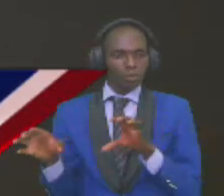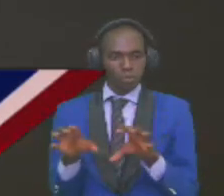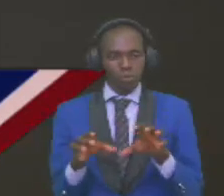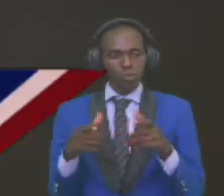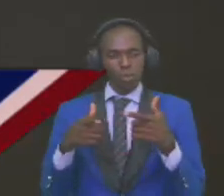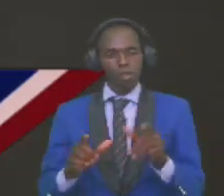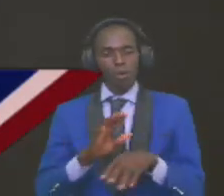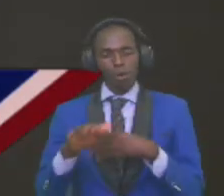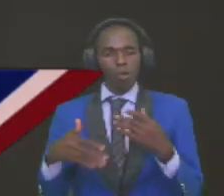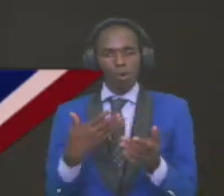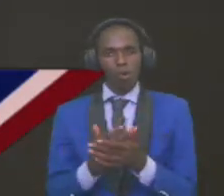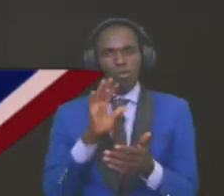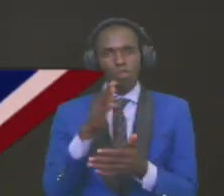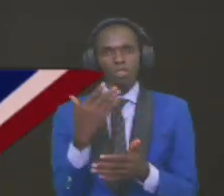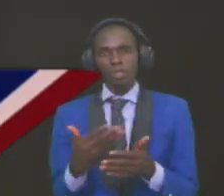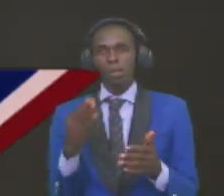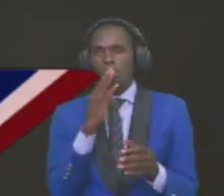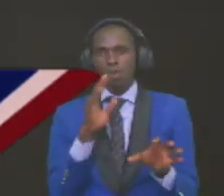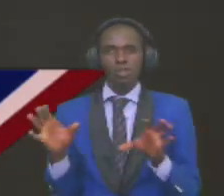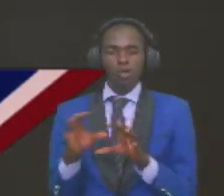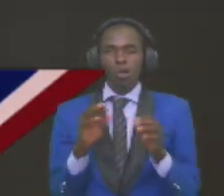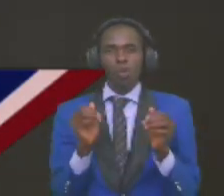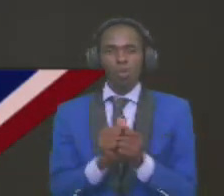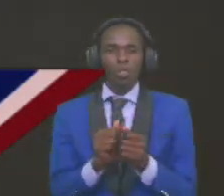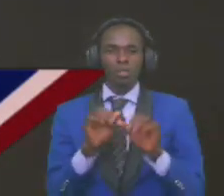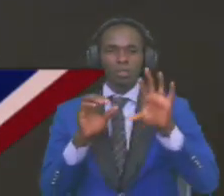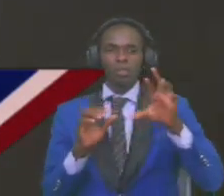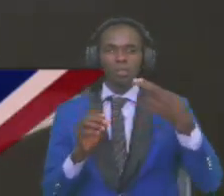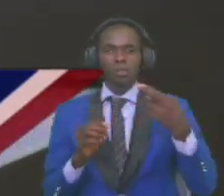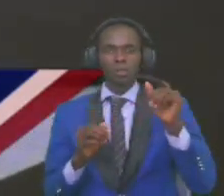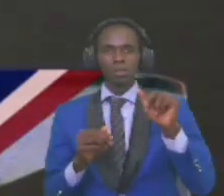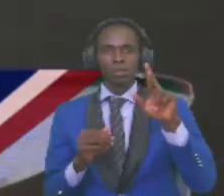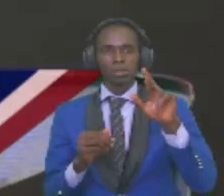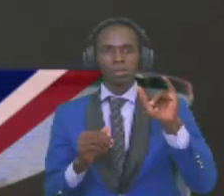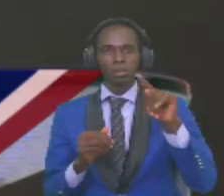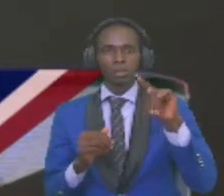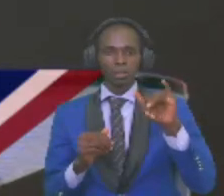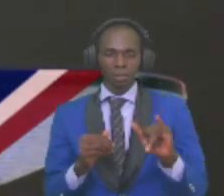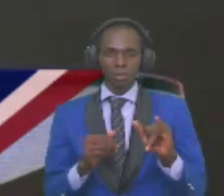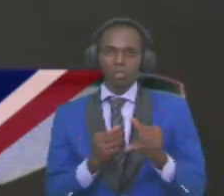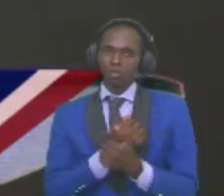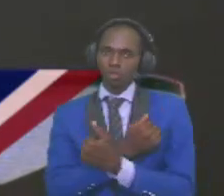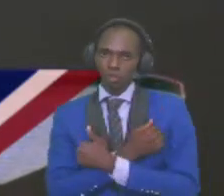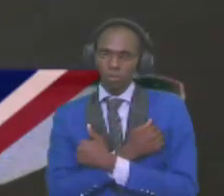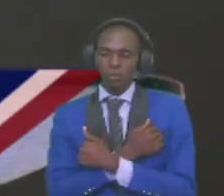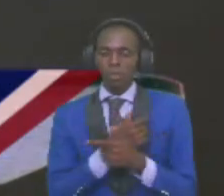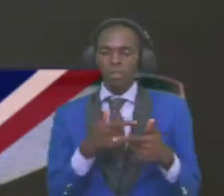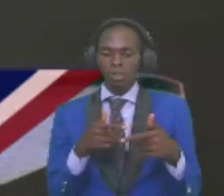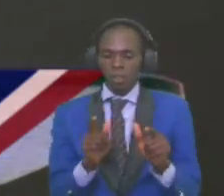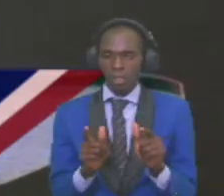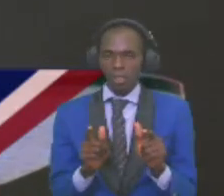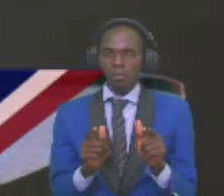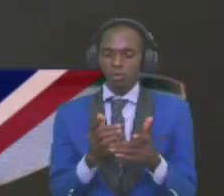se fasse avec charité rappelez vous je n'ai pas que